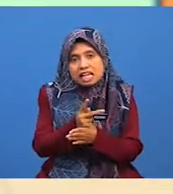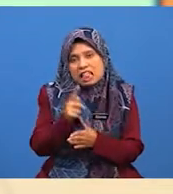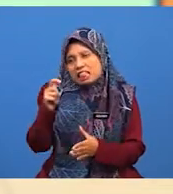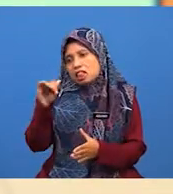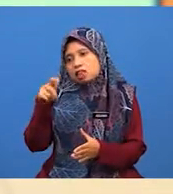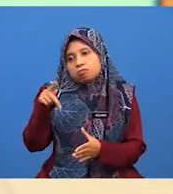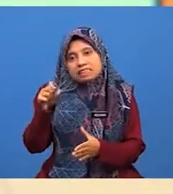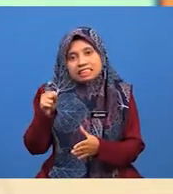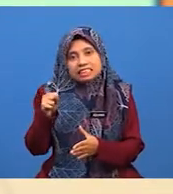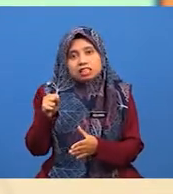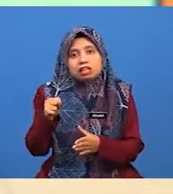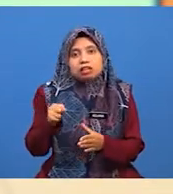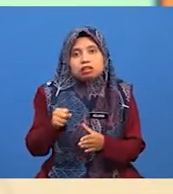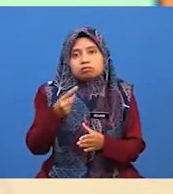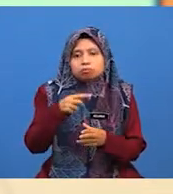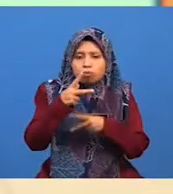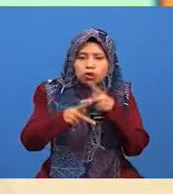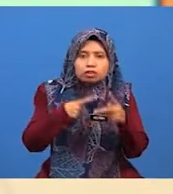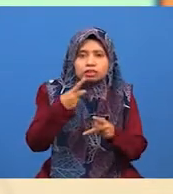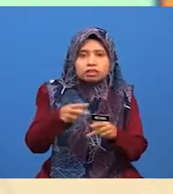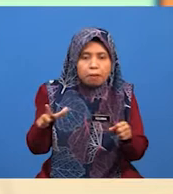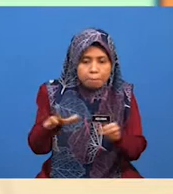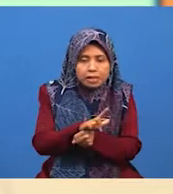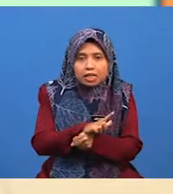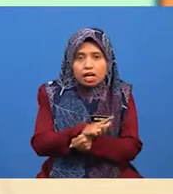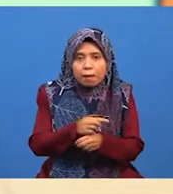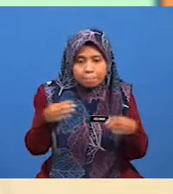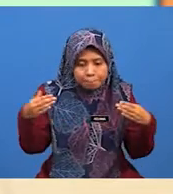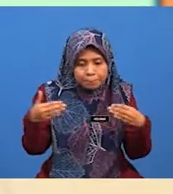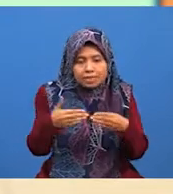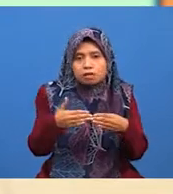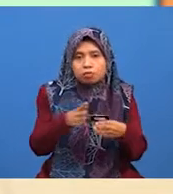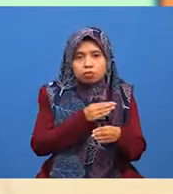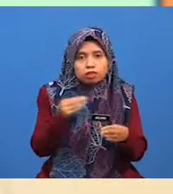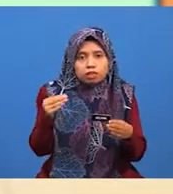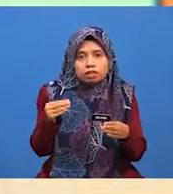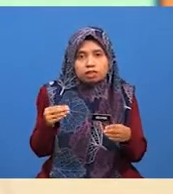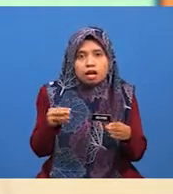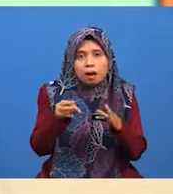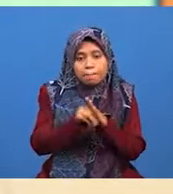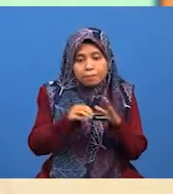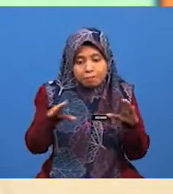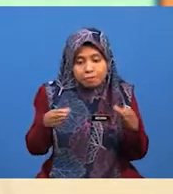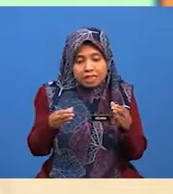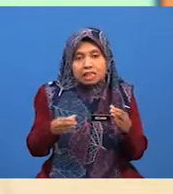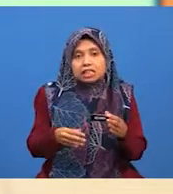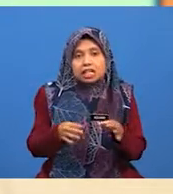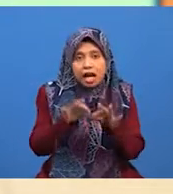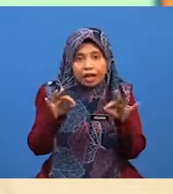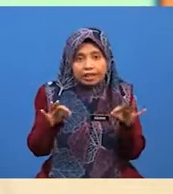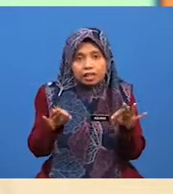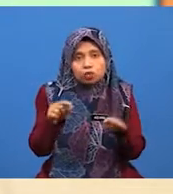dalam proses melengkap, menyambung dan membina ayat